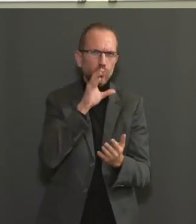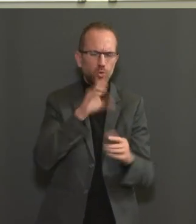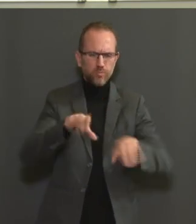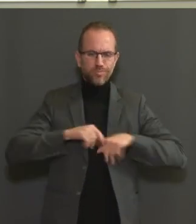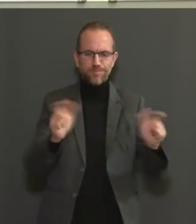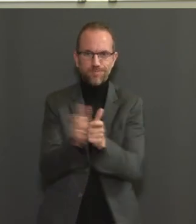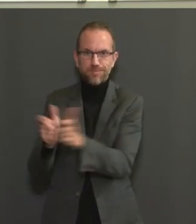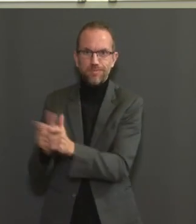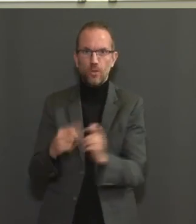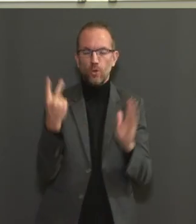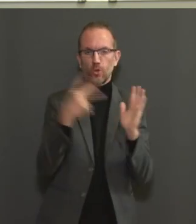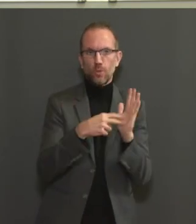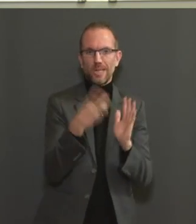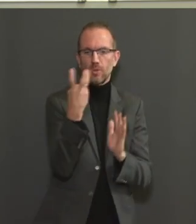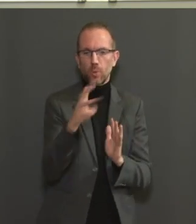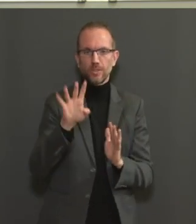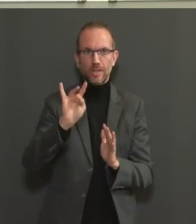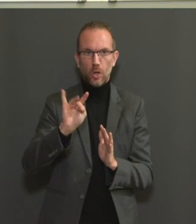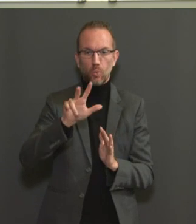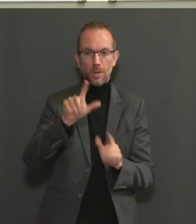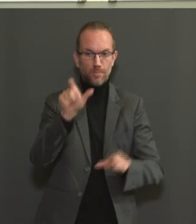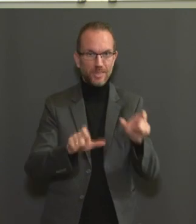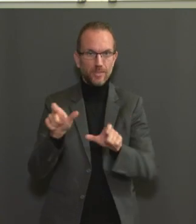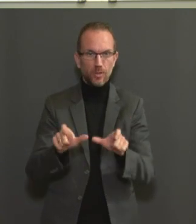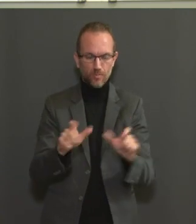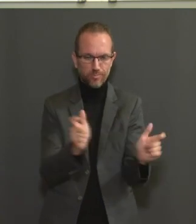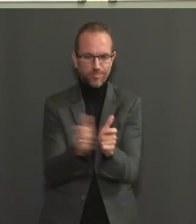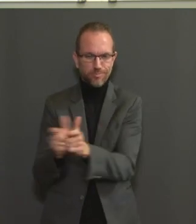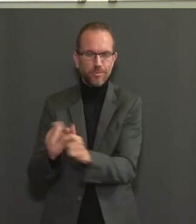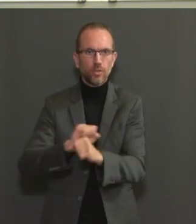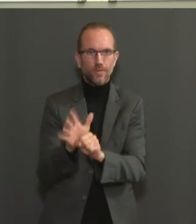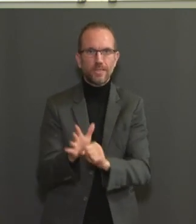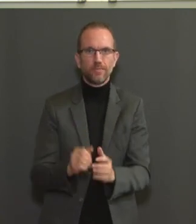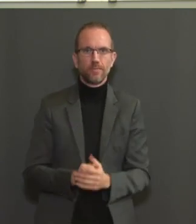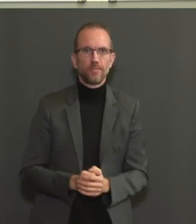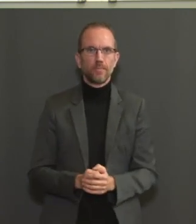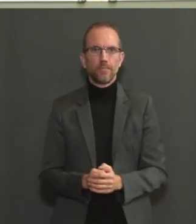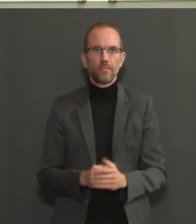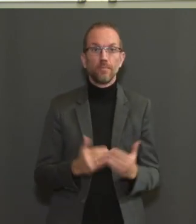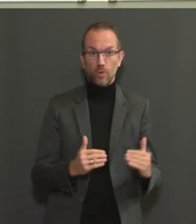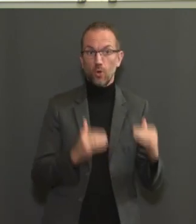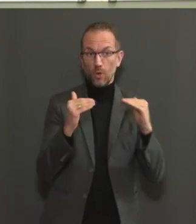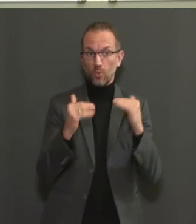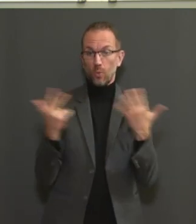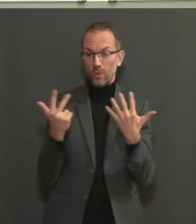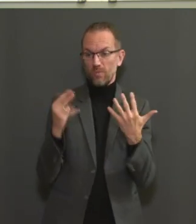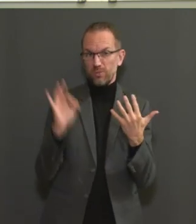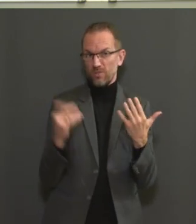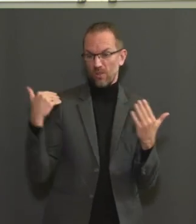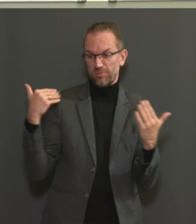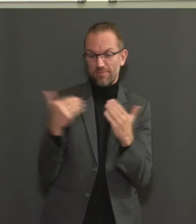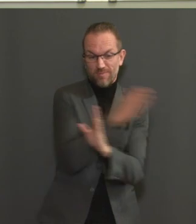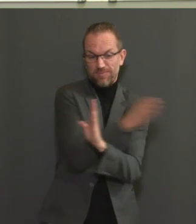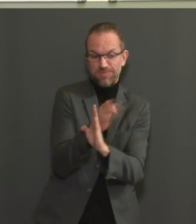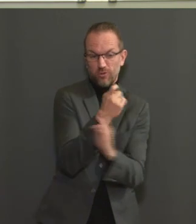2343 nouveaux cas diagnostiqués tous les jours. C'est une augmentation de 8% par rapport à celle